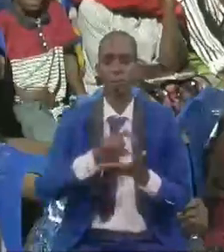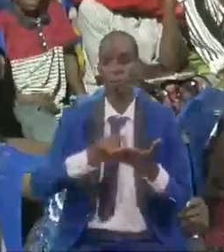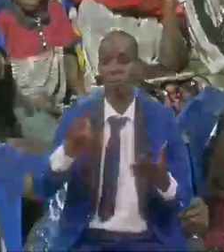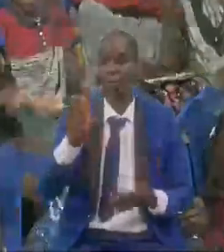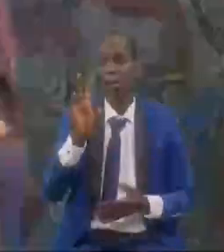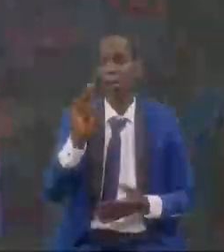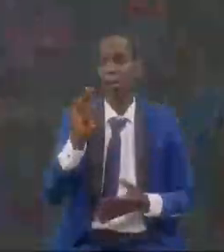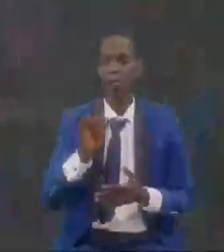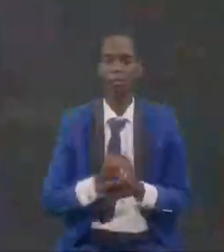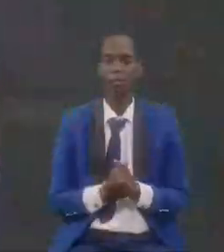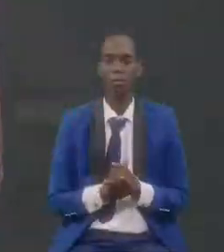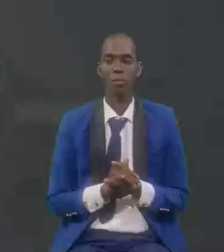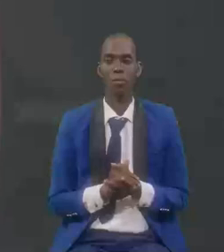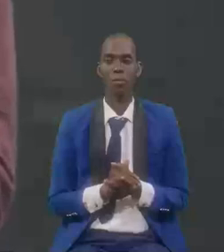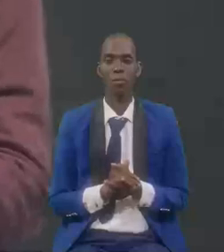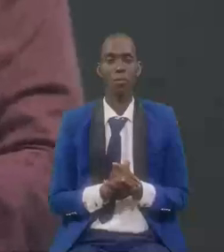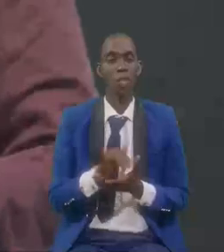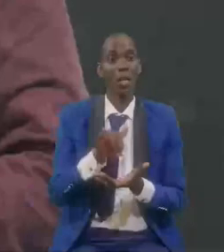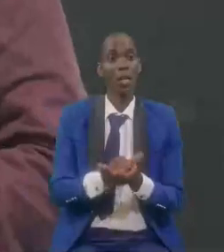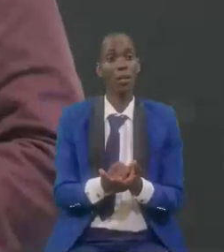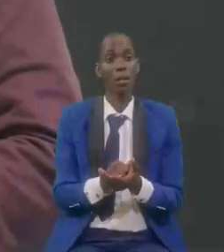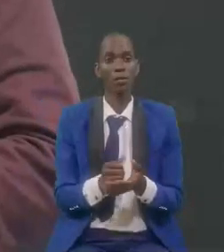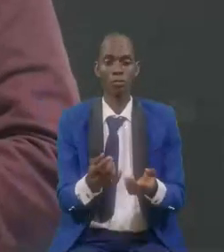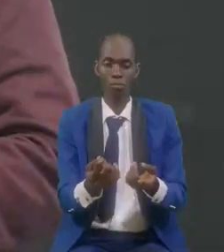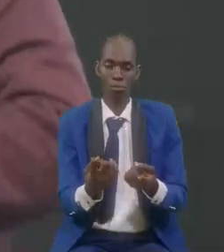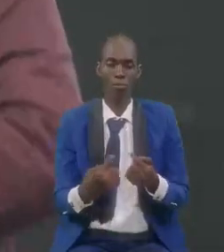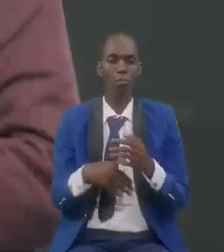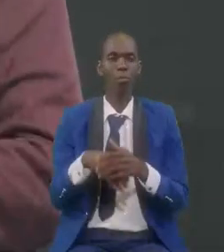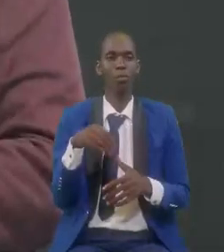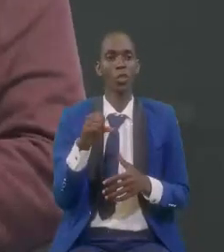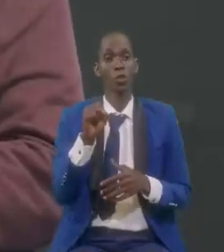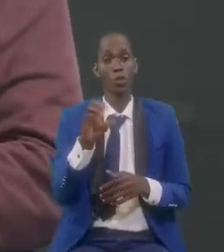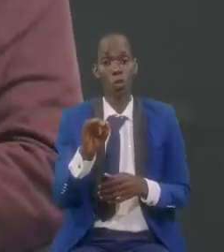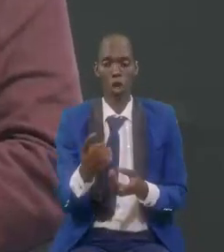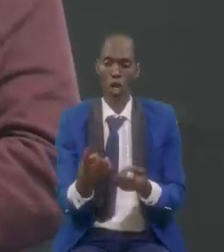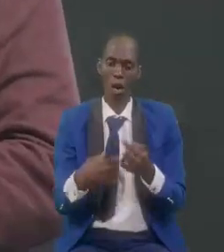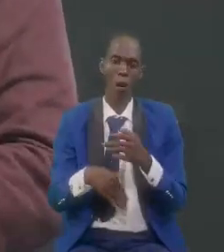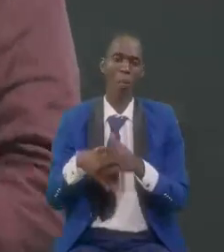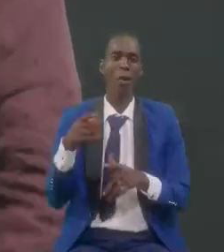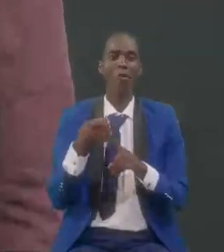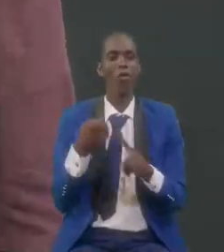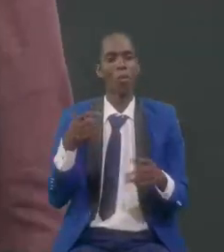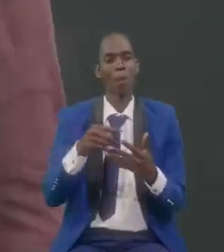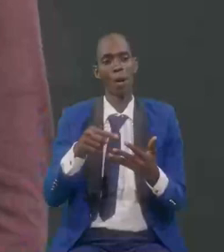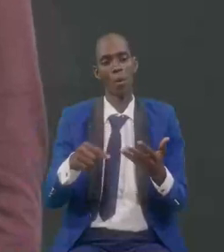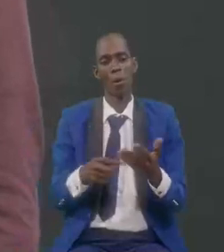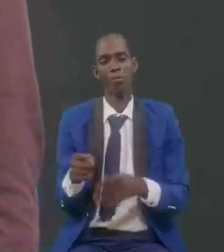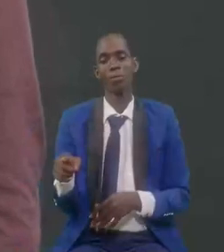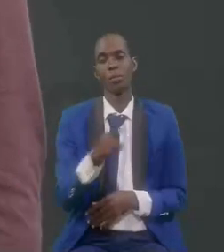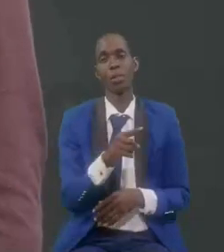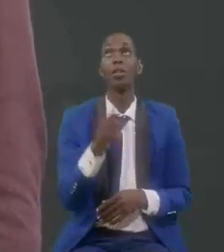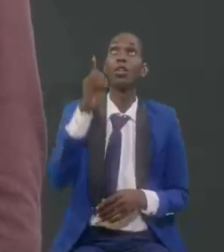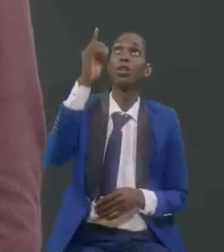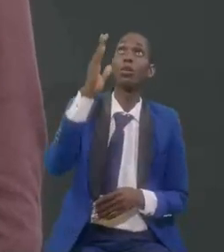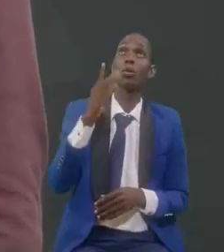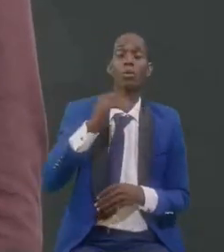Verset 17. C'est pourquoi sortez du milieu de Dieu, le